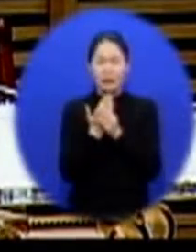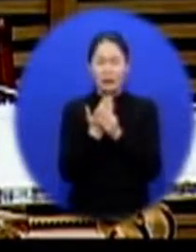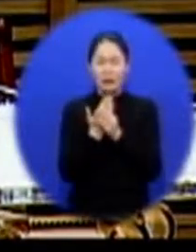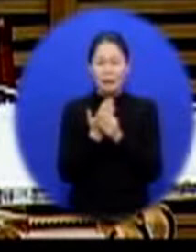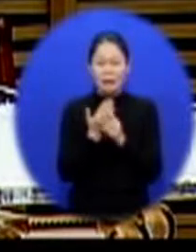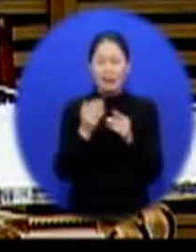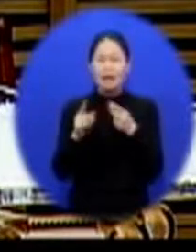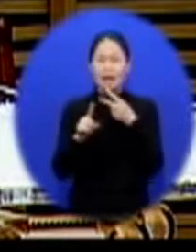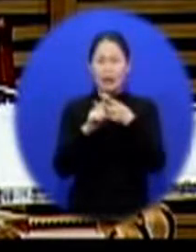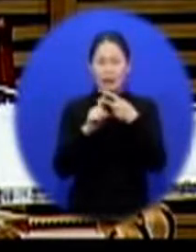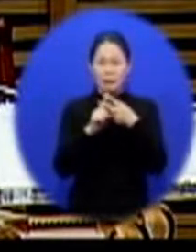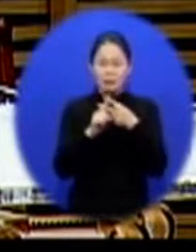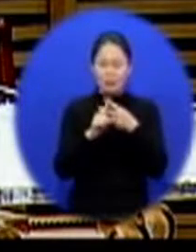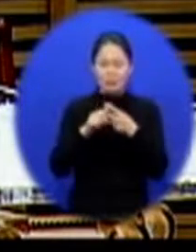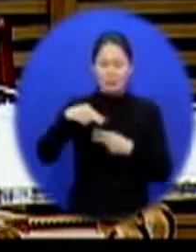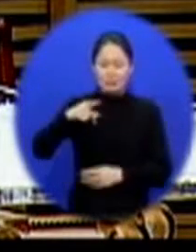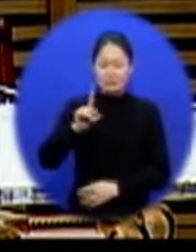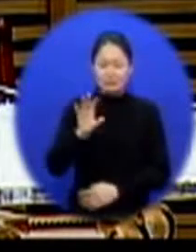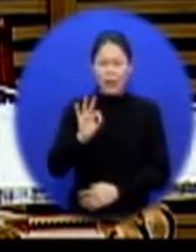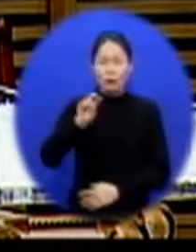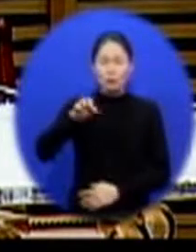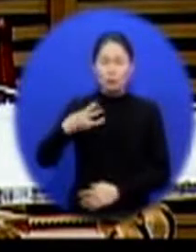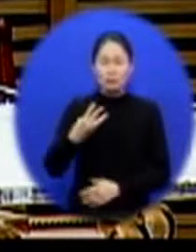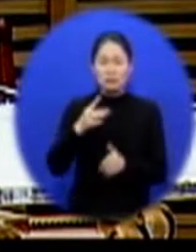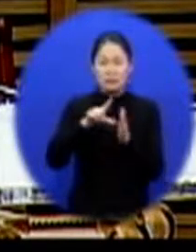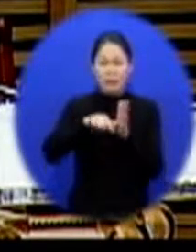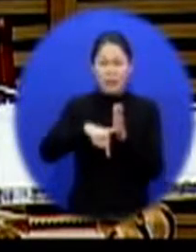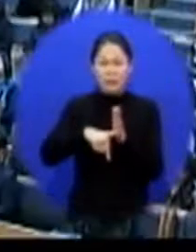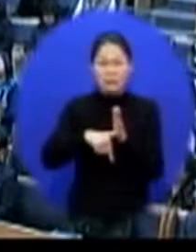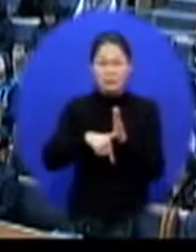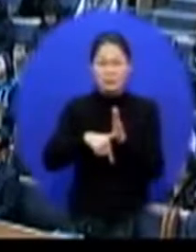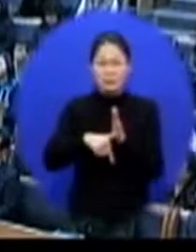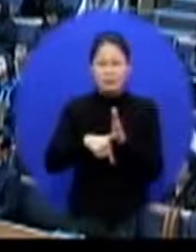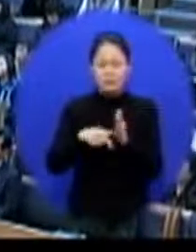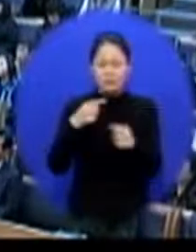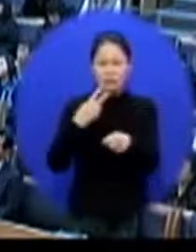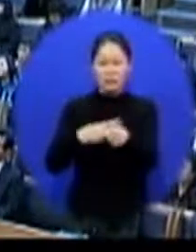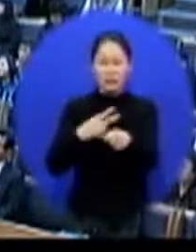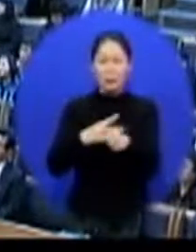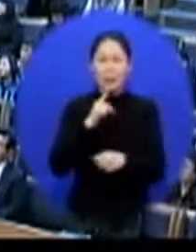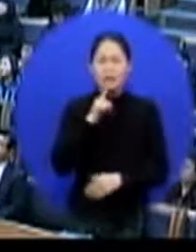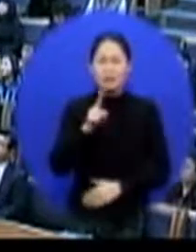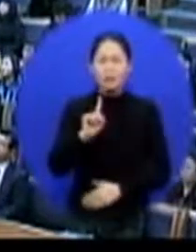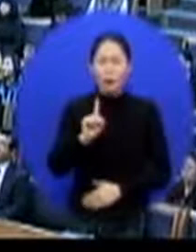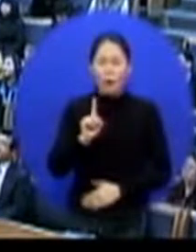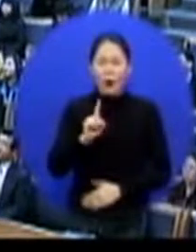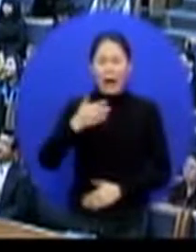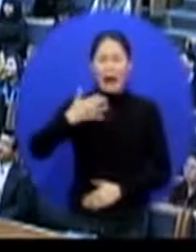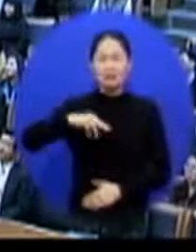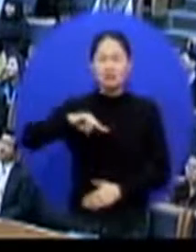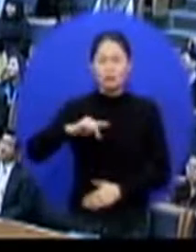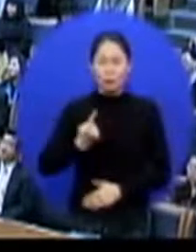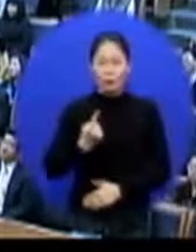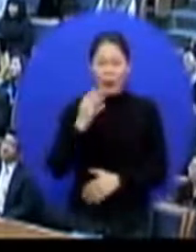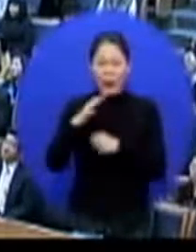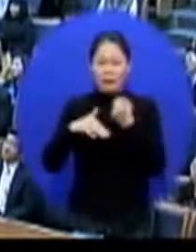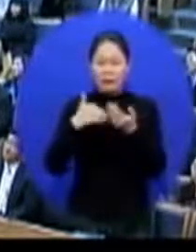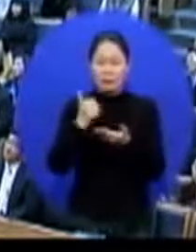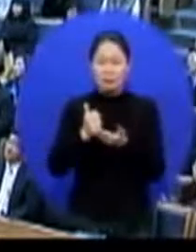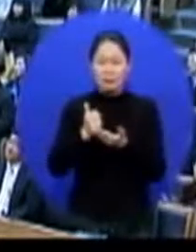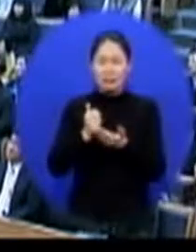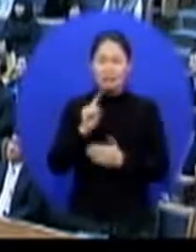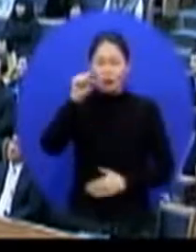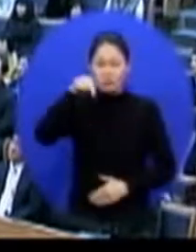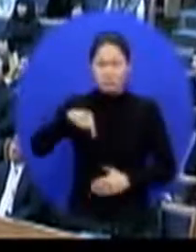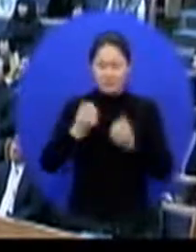시간입니다 첫 시간에 생물 선생님 하시는 말씀이 아직도 하나님이 천지를